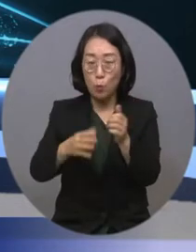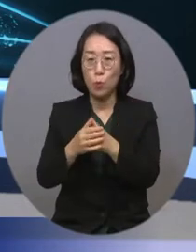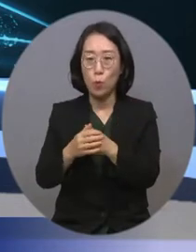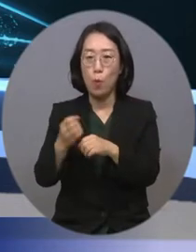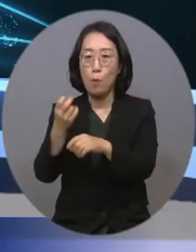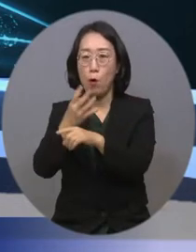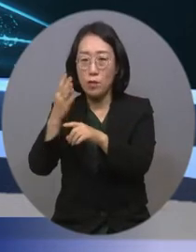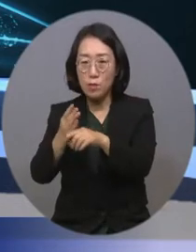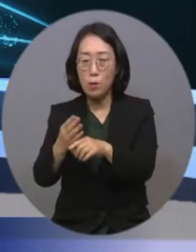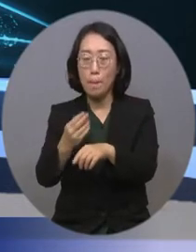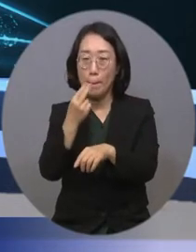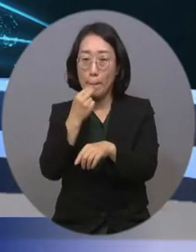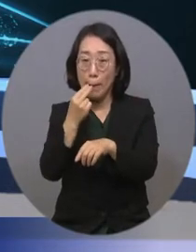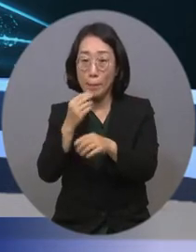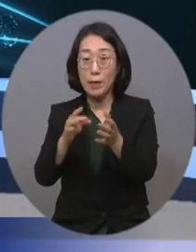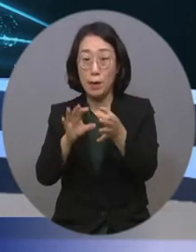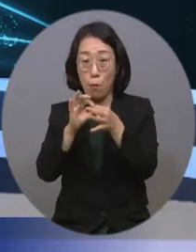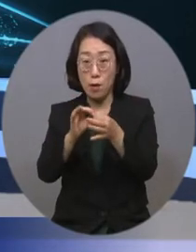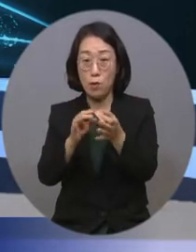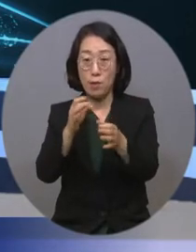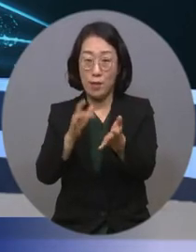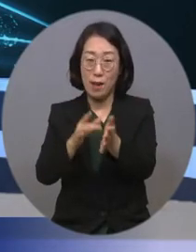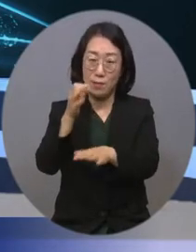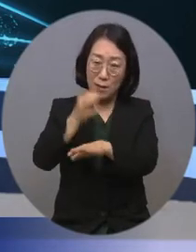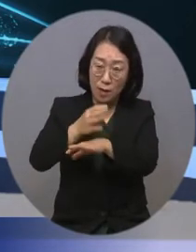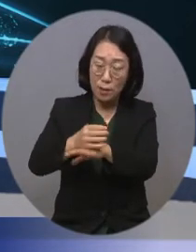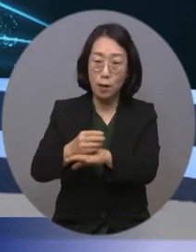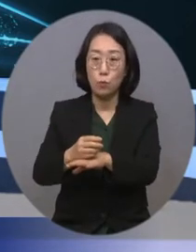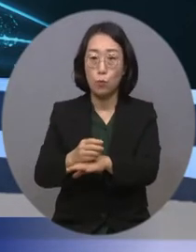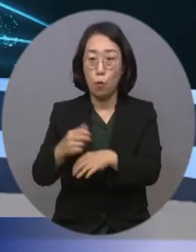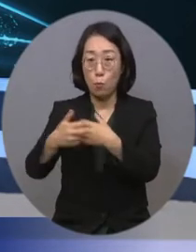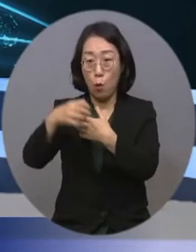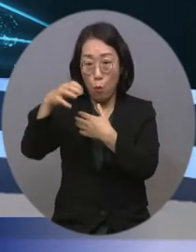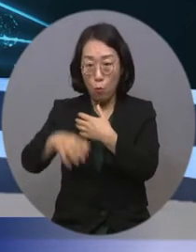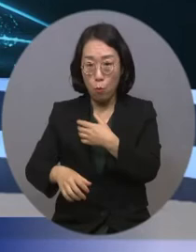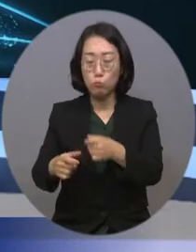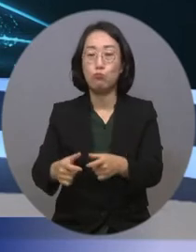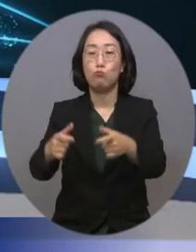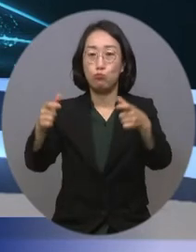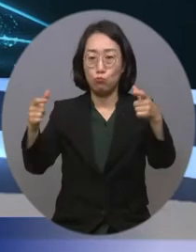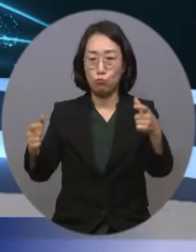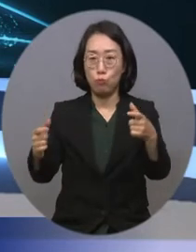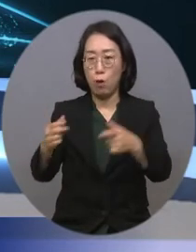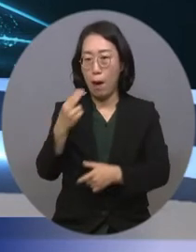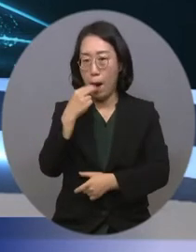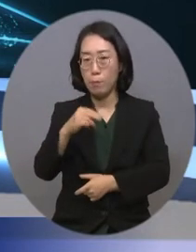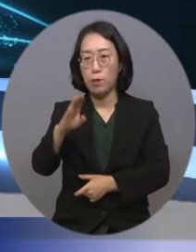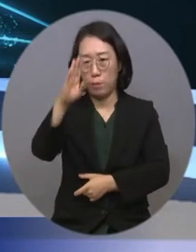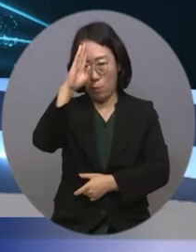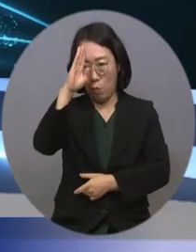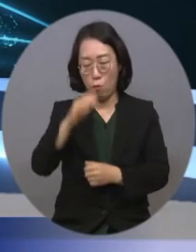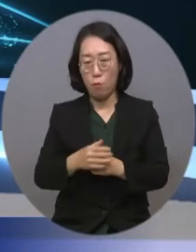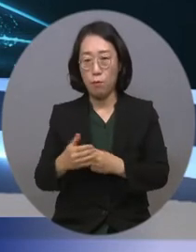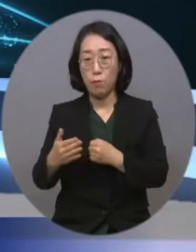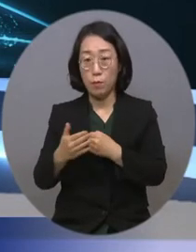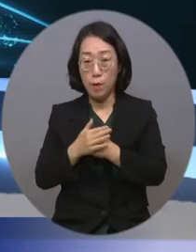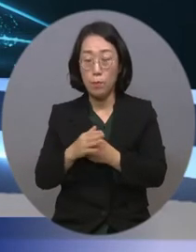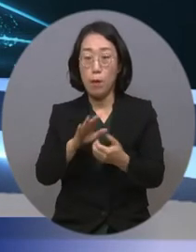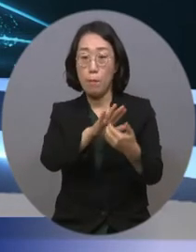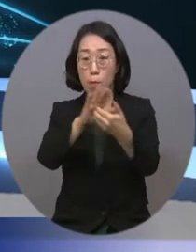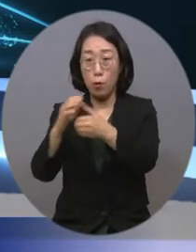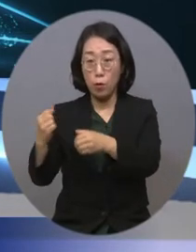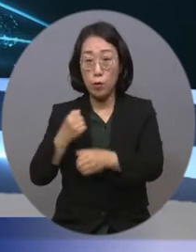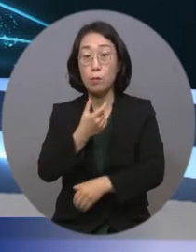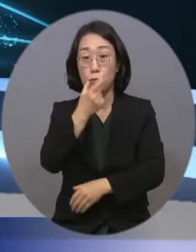감기약 판매가 급증하고 병원에서는 감기 환자가 늘었다고 합니다. 특히 이럴 때일수록 면역력이 약하신